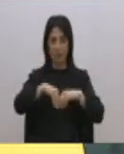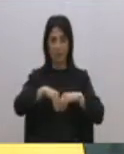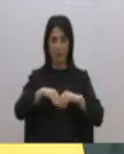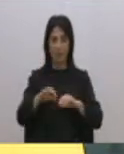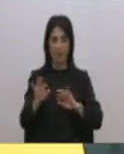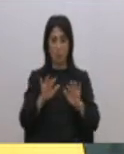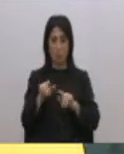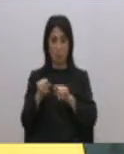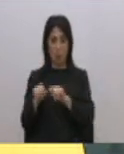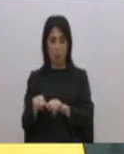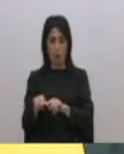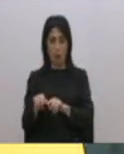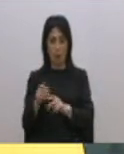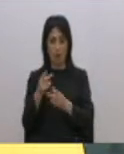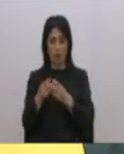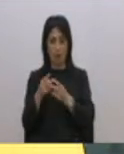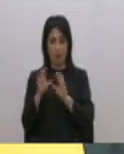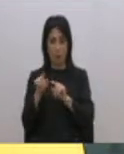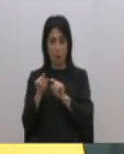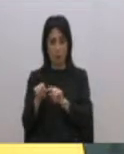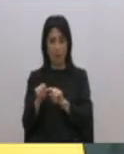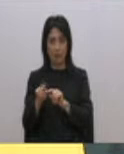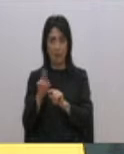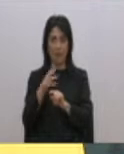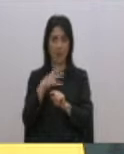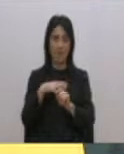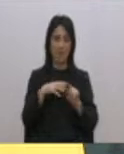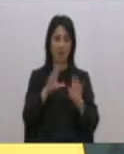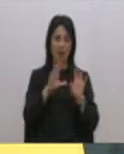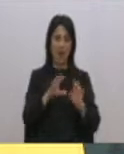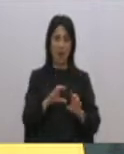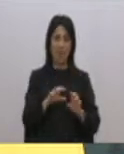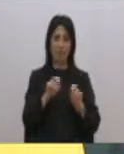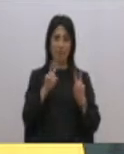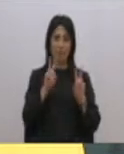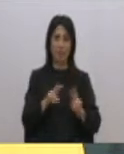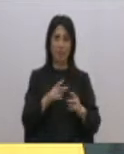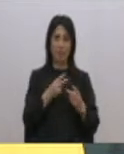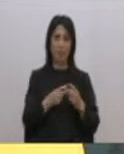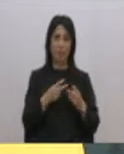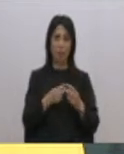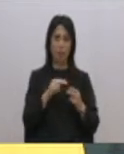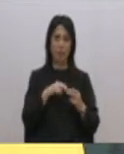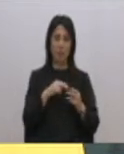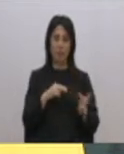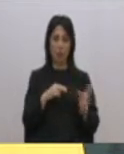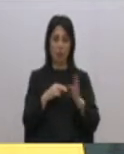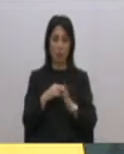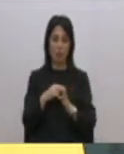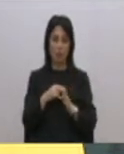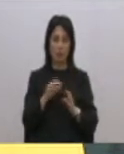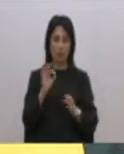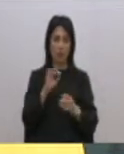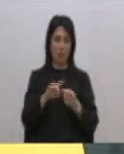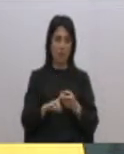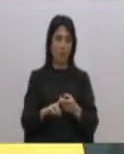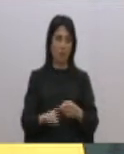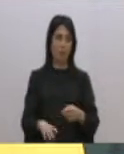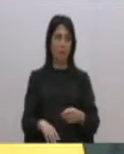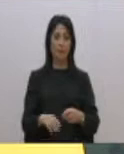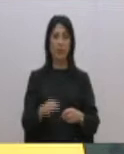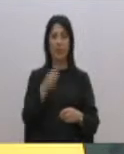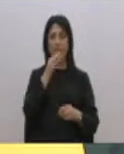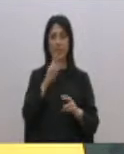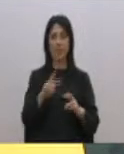მოქმედ პატიმრობის კოდექსს და საქართველოს კანონს სპეციალური პენიტენციური სამსახურის შესახებ.